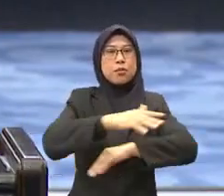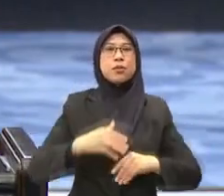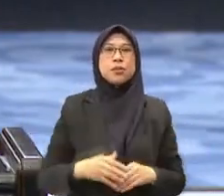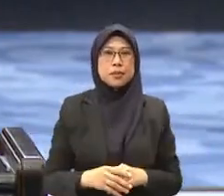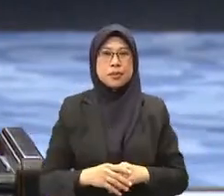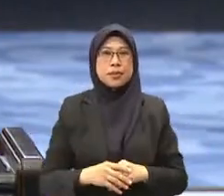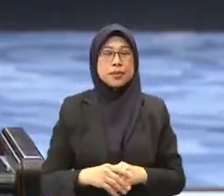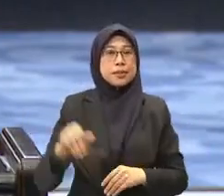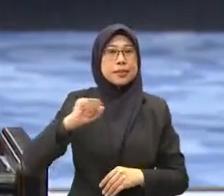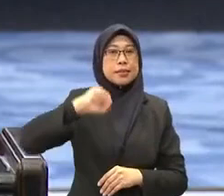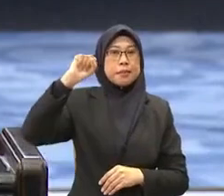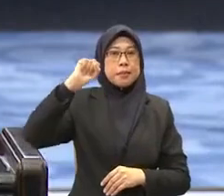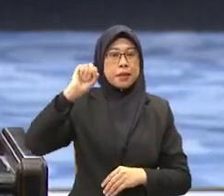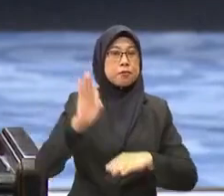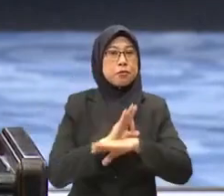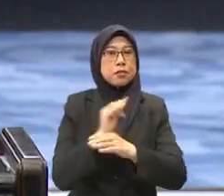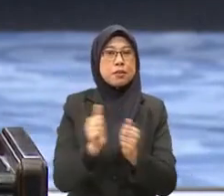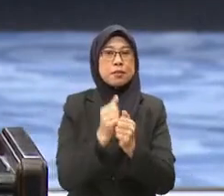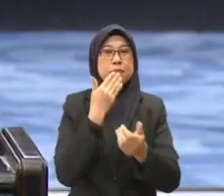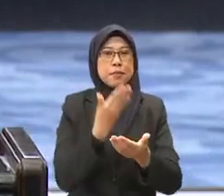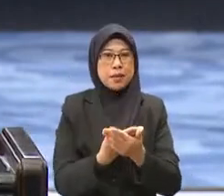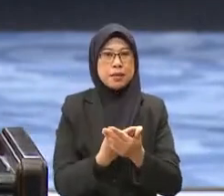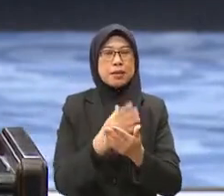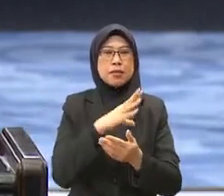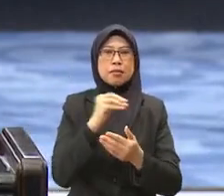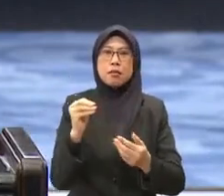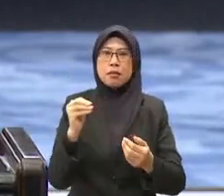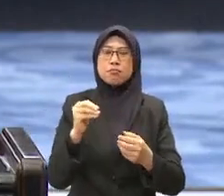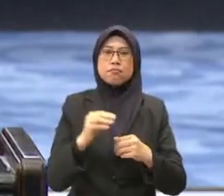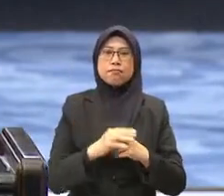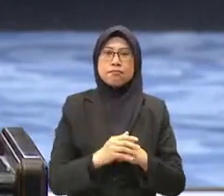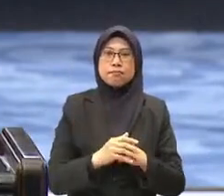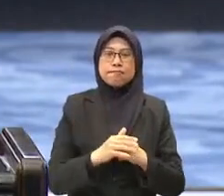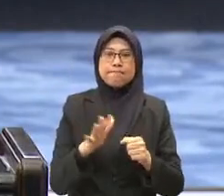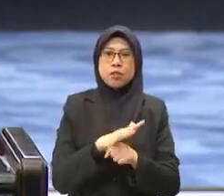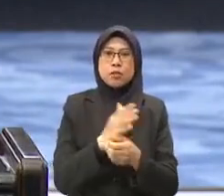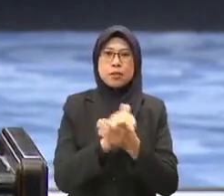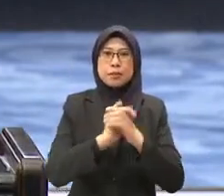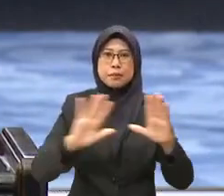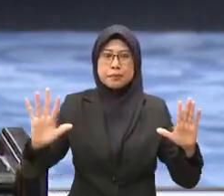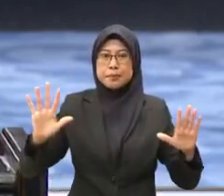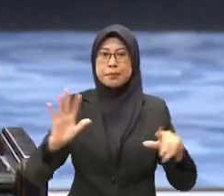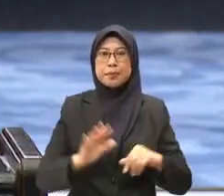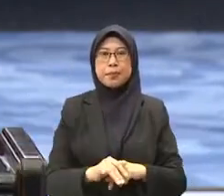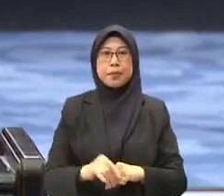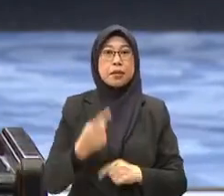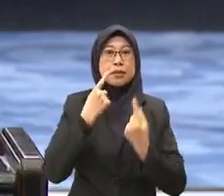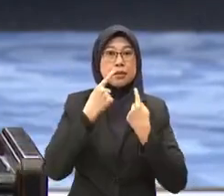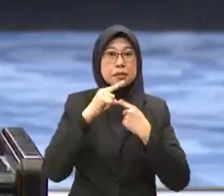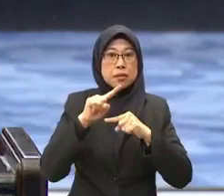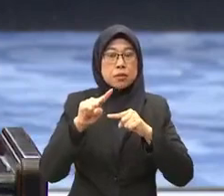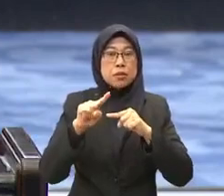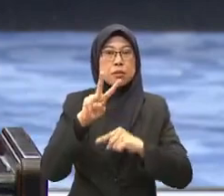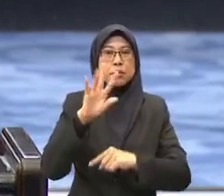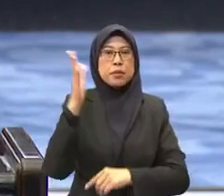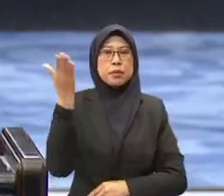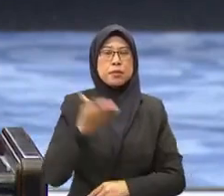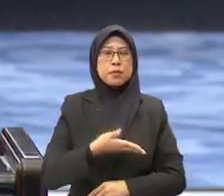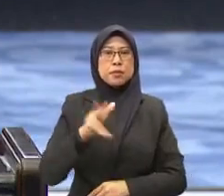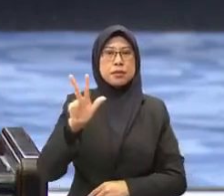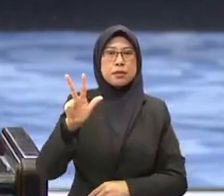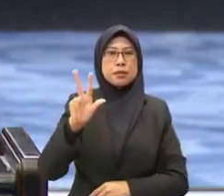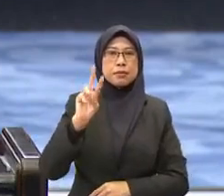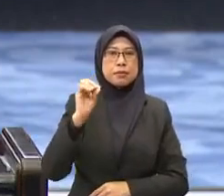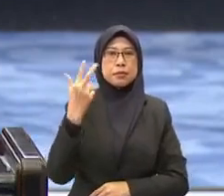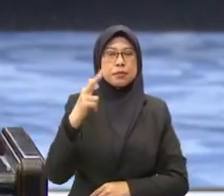bahawa kerajaan akan meneliti ikhtiar untuk mengubah satu akta yang khusus bagi menawarkan bantuan guaman